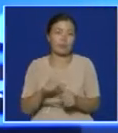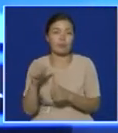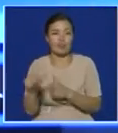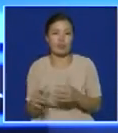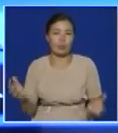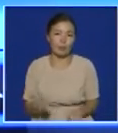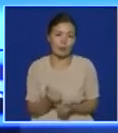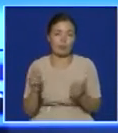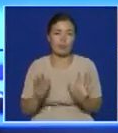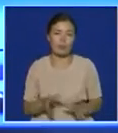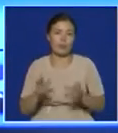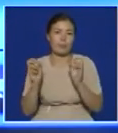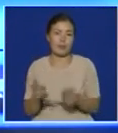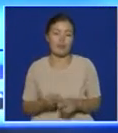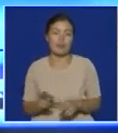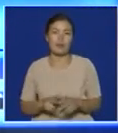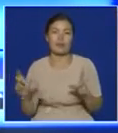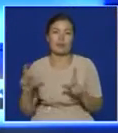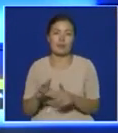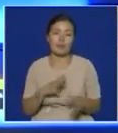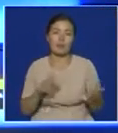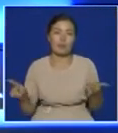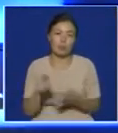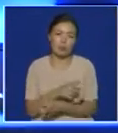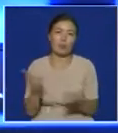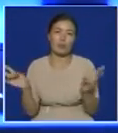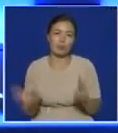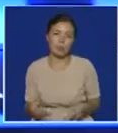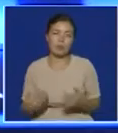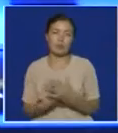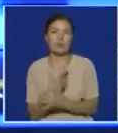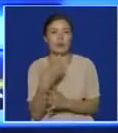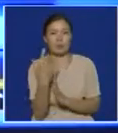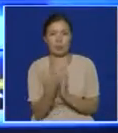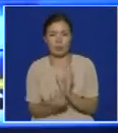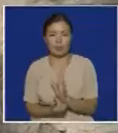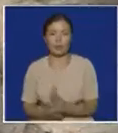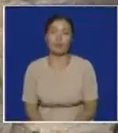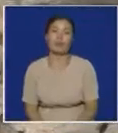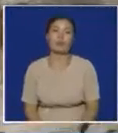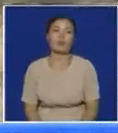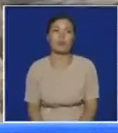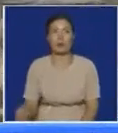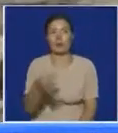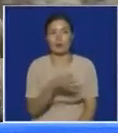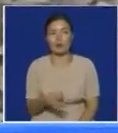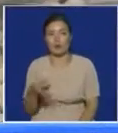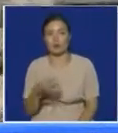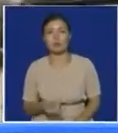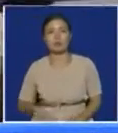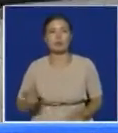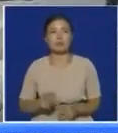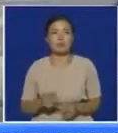құтқару бекеттеріндегі ахуал туралы сөз болып, жаңартуды қажет ететін стандарт тізімі шығарылды. Облыстағы 4 судан